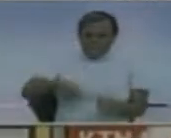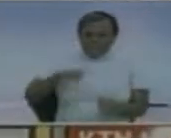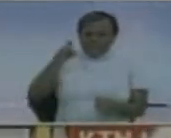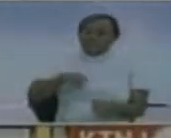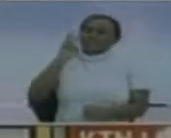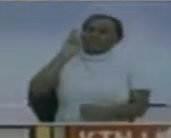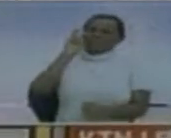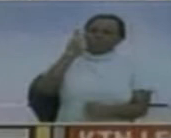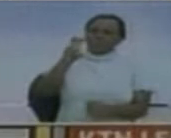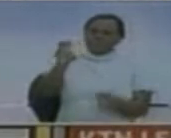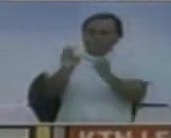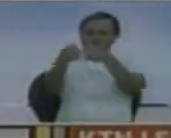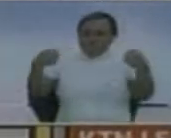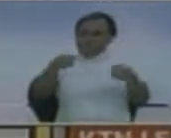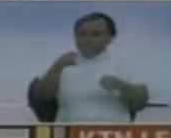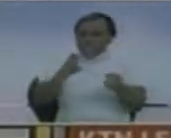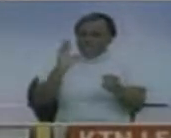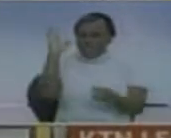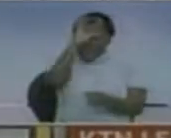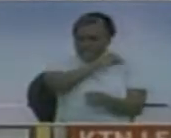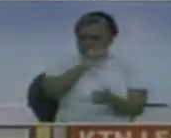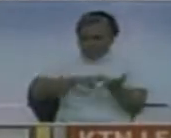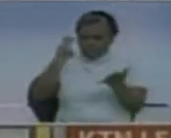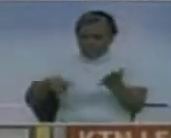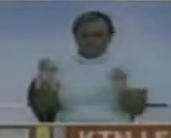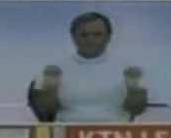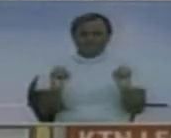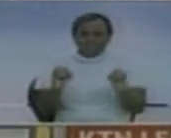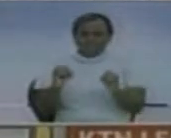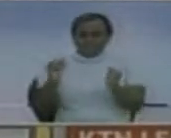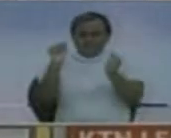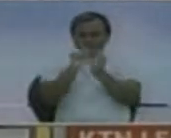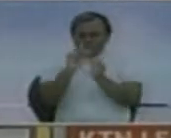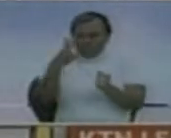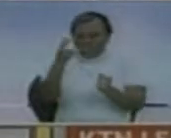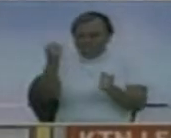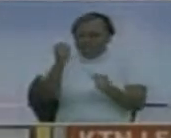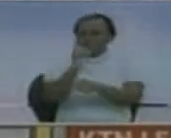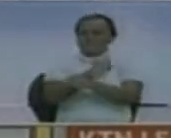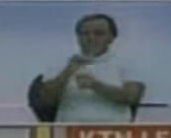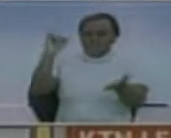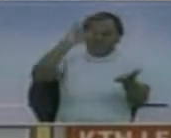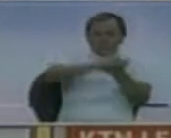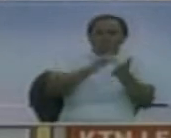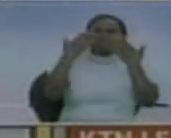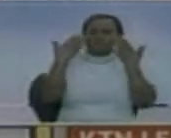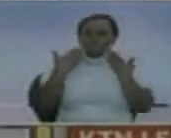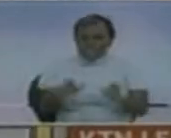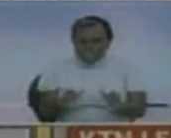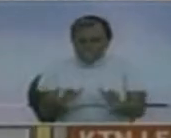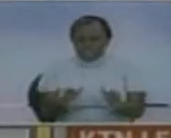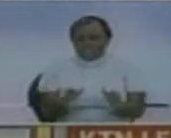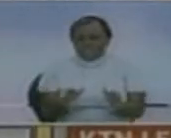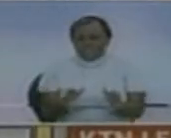kuangalia juu ya mlango angalau tusipitishwe. Na baada ya dakika kama 25 hivi tumewasili eneo ambalo tulikuwa tunatarajia